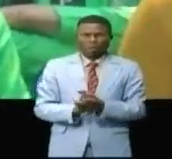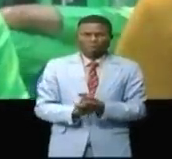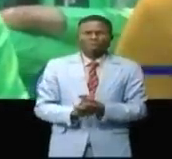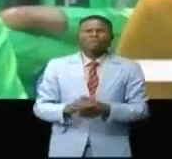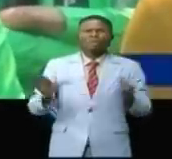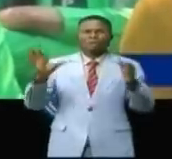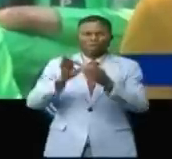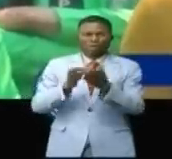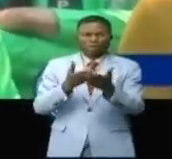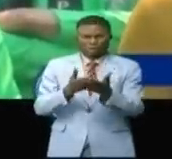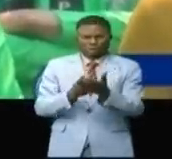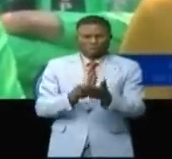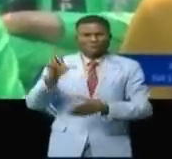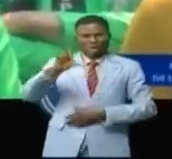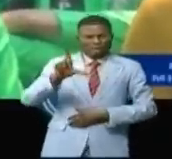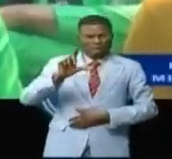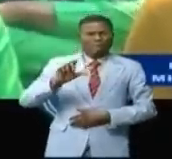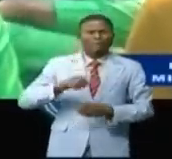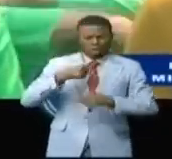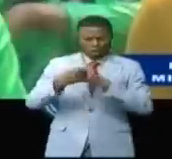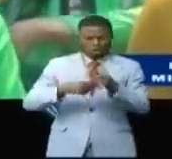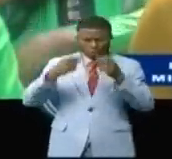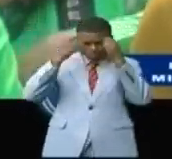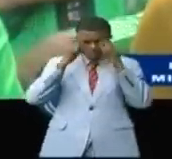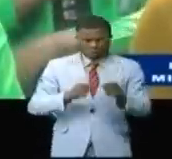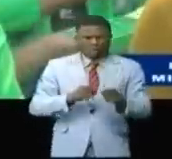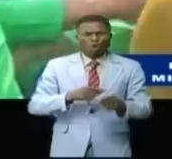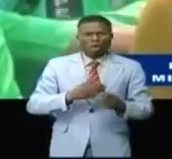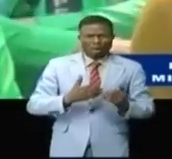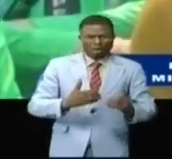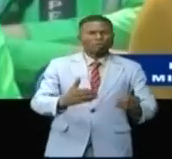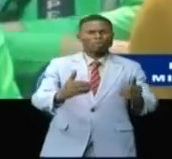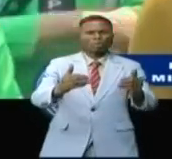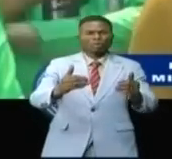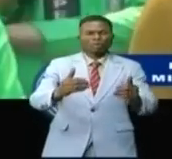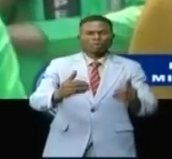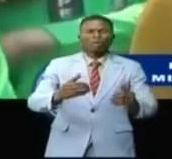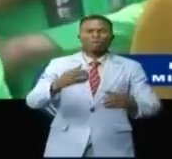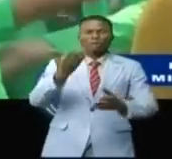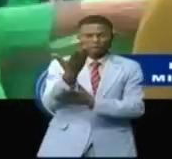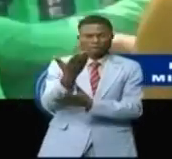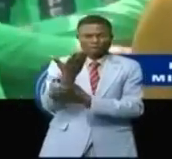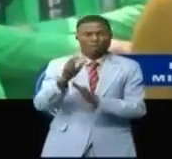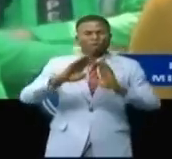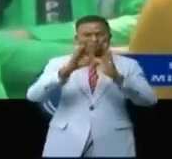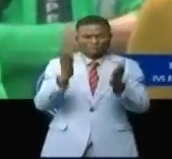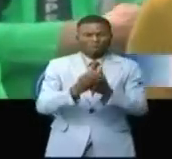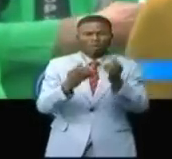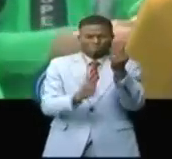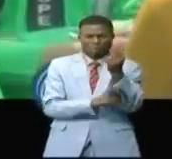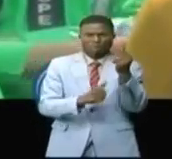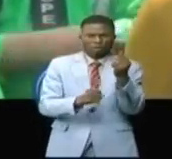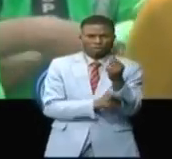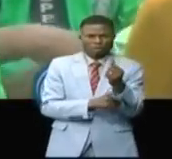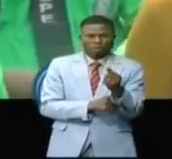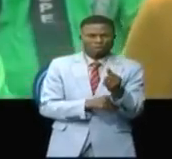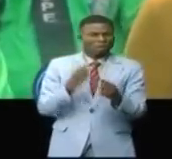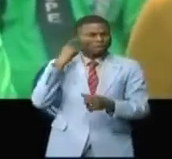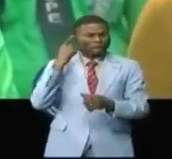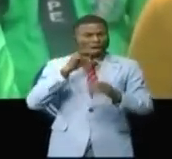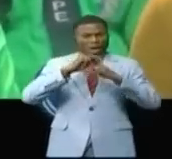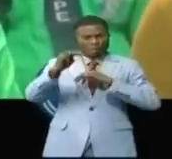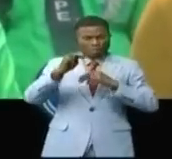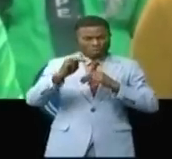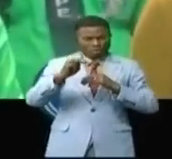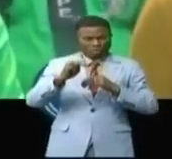donc je pense que dès lundi les mesures coercitives vont commencer à tomber donc j'en appelle à tous citoyens qui va entendre ce message et qui